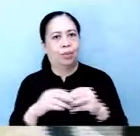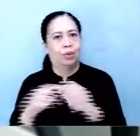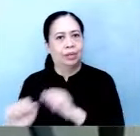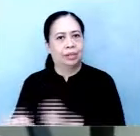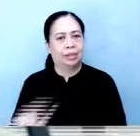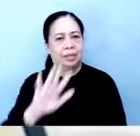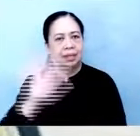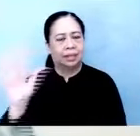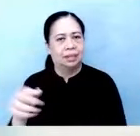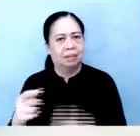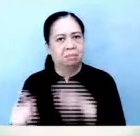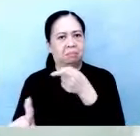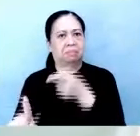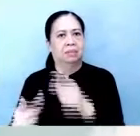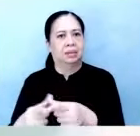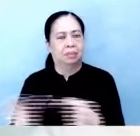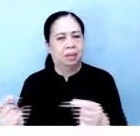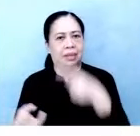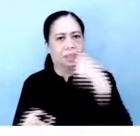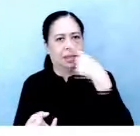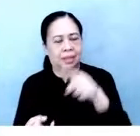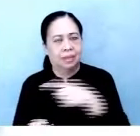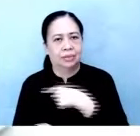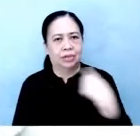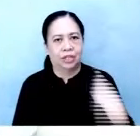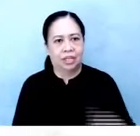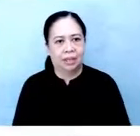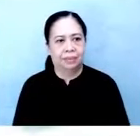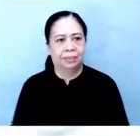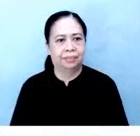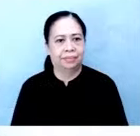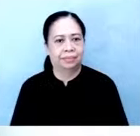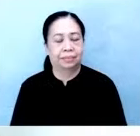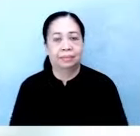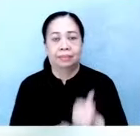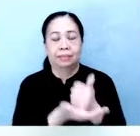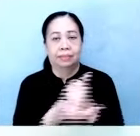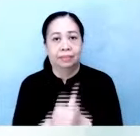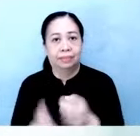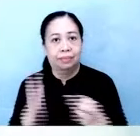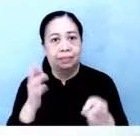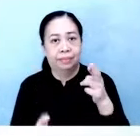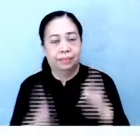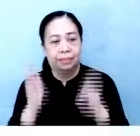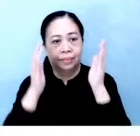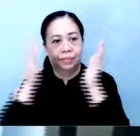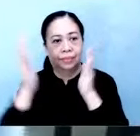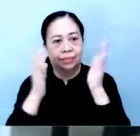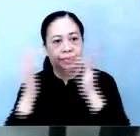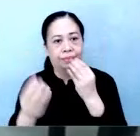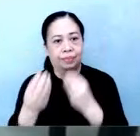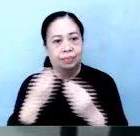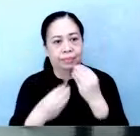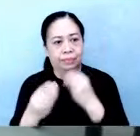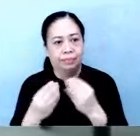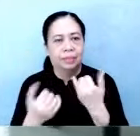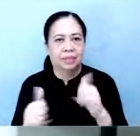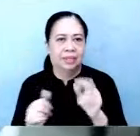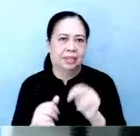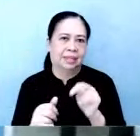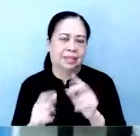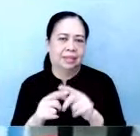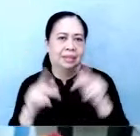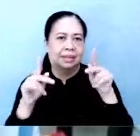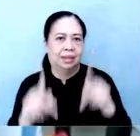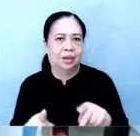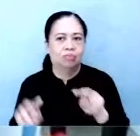sa Japan, Thailand at China. Nakatutulong man ang robot sa pagsaserve ng mga pagkain, kailangan pa rin daw ng tao para